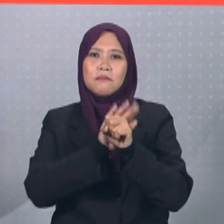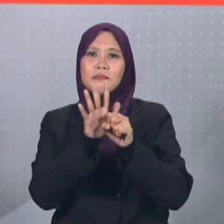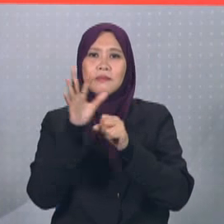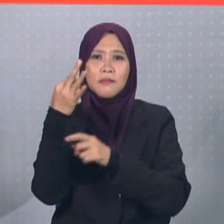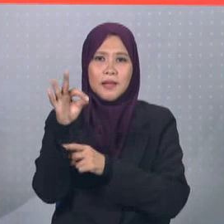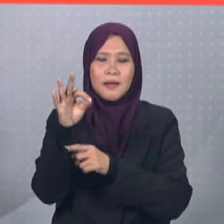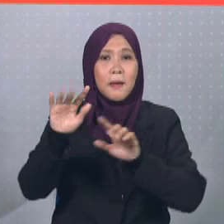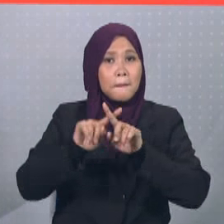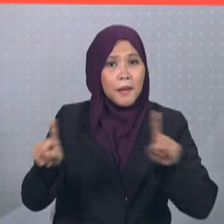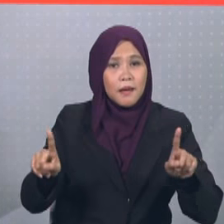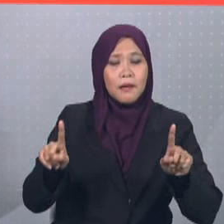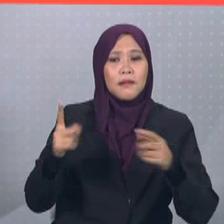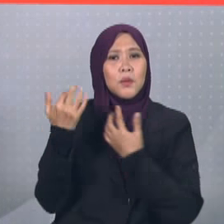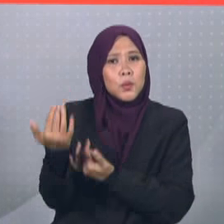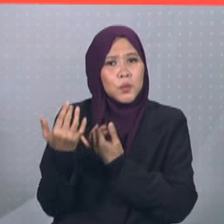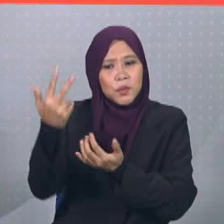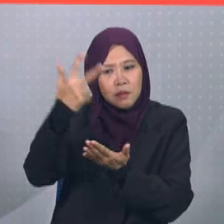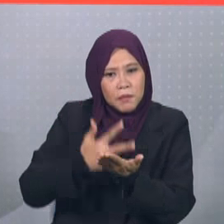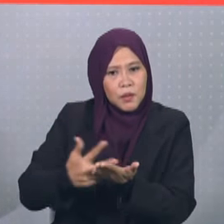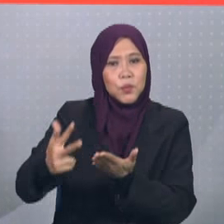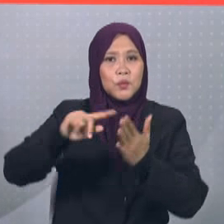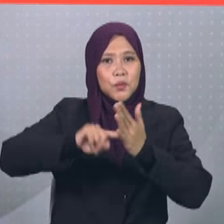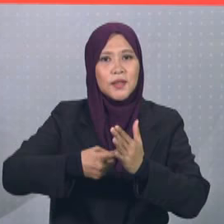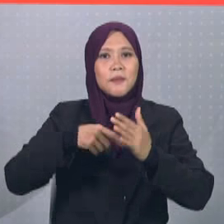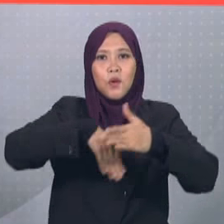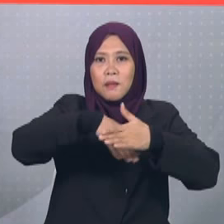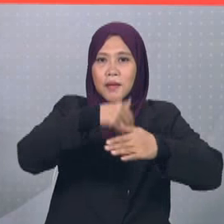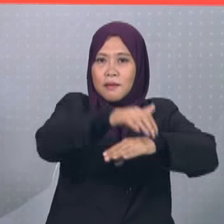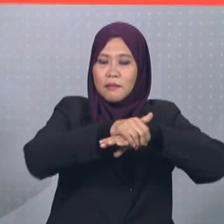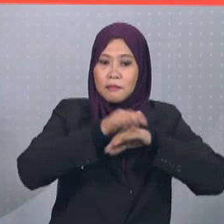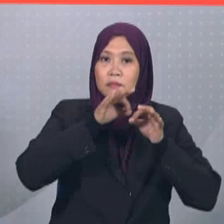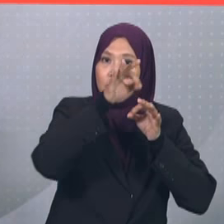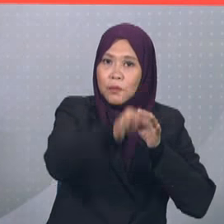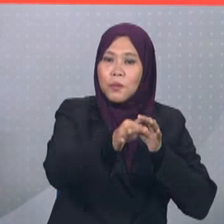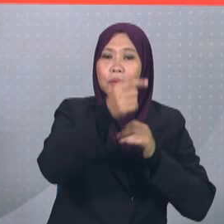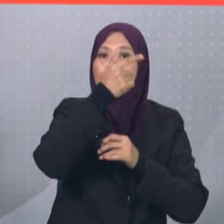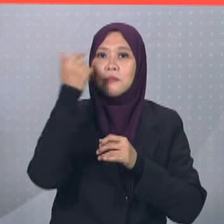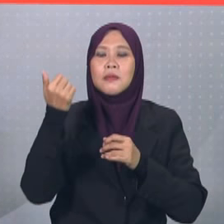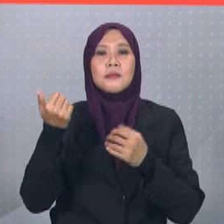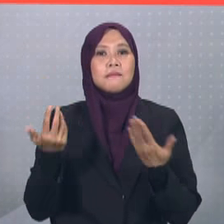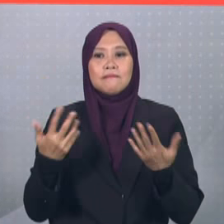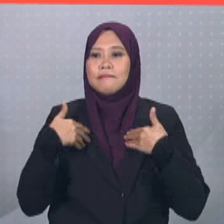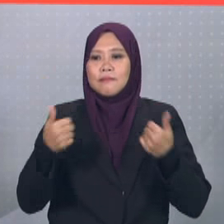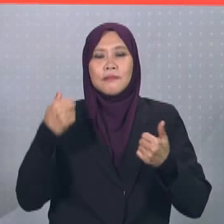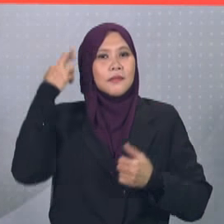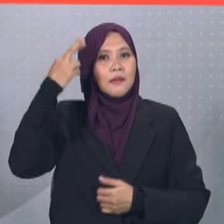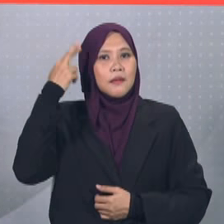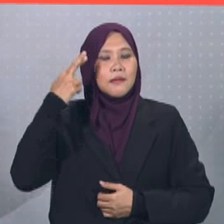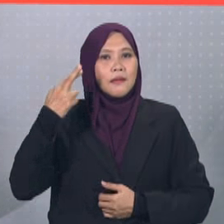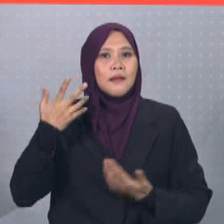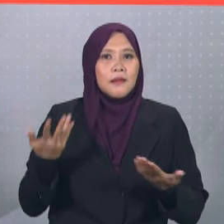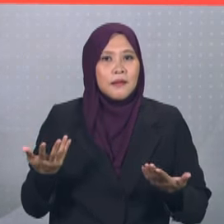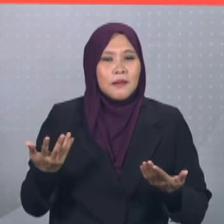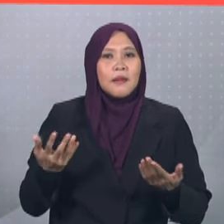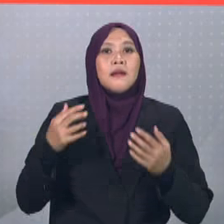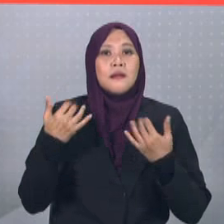COVID-19. Bagaimanapun, dengan menunggu 3 minggu sejak bola sepak di England ditangguhkan disebabkan sebab-sebab kesihatan awam,